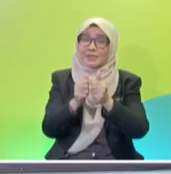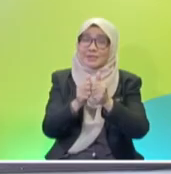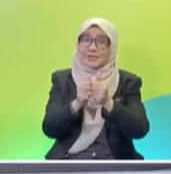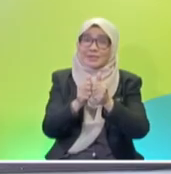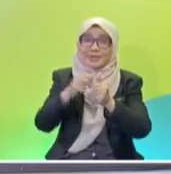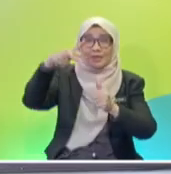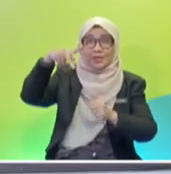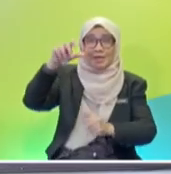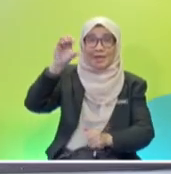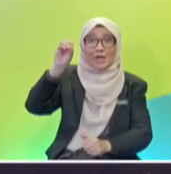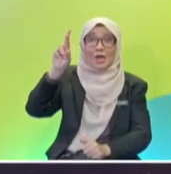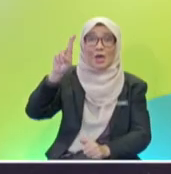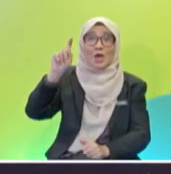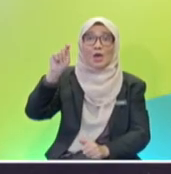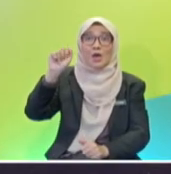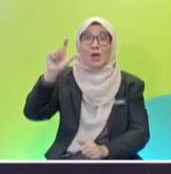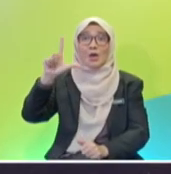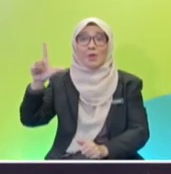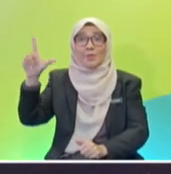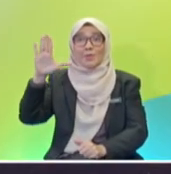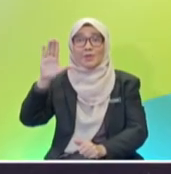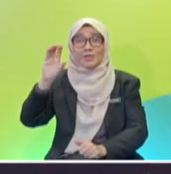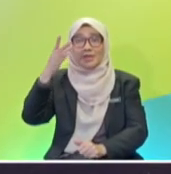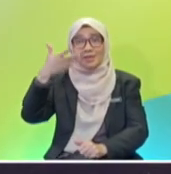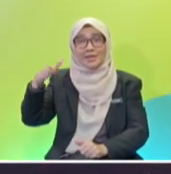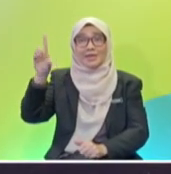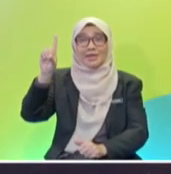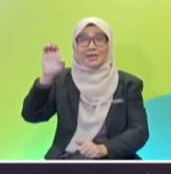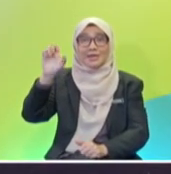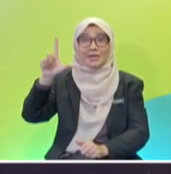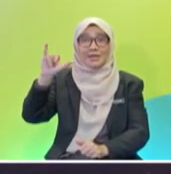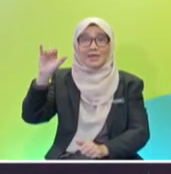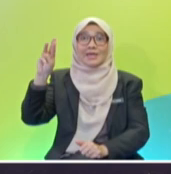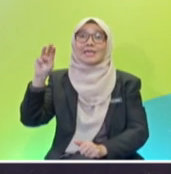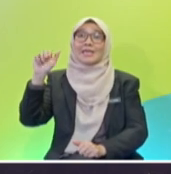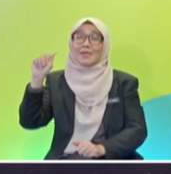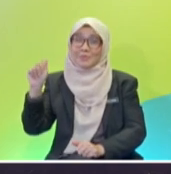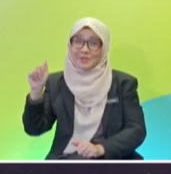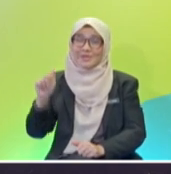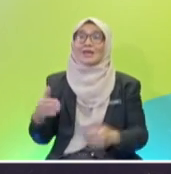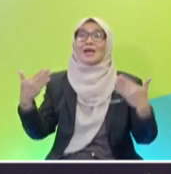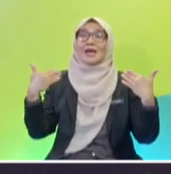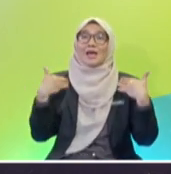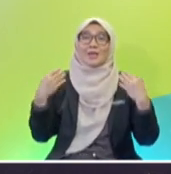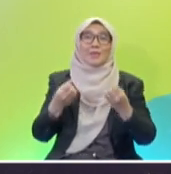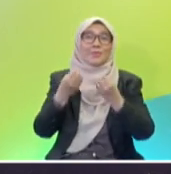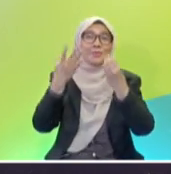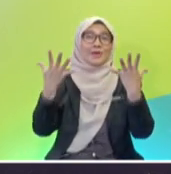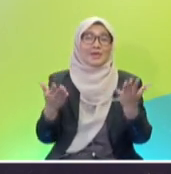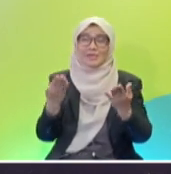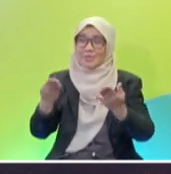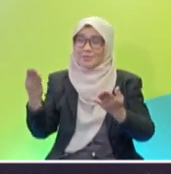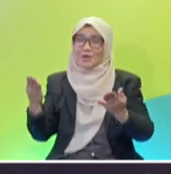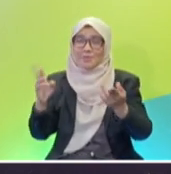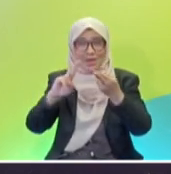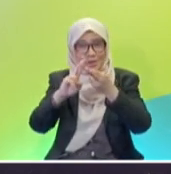kepada Portal Delima. Portal Delima. Murid-murid di rumah semua, sila ke Portal Delima. Lebih banyak bahan rujukan di sana. Dan kita pun